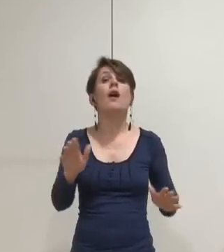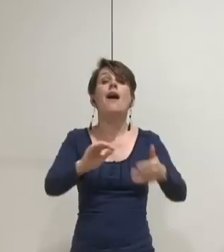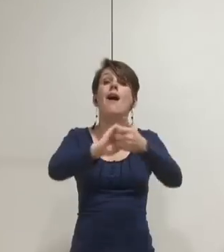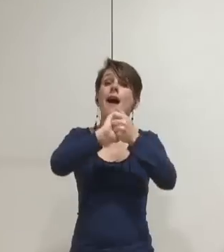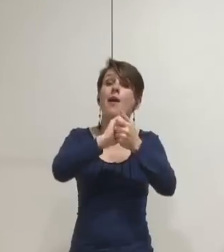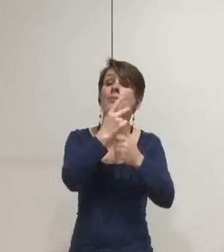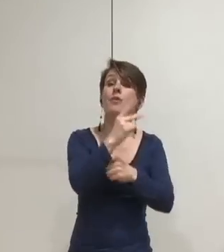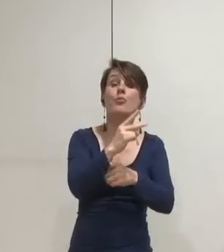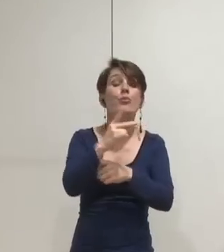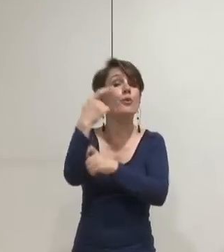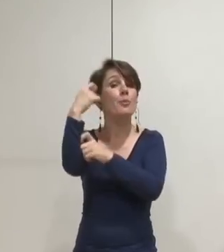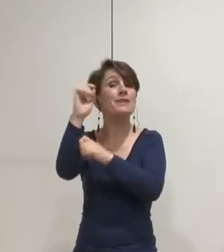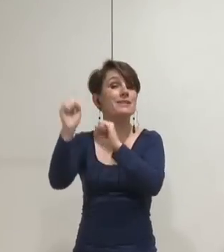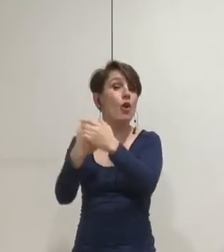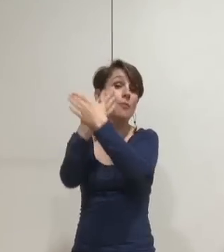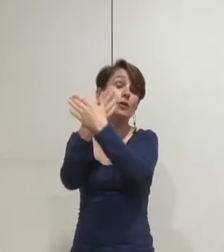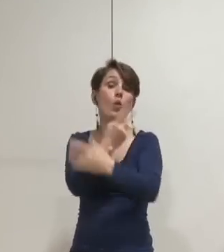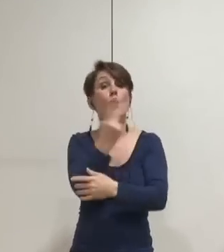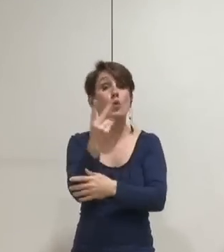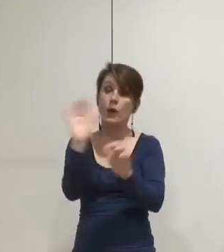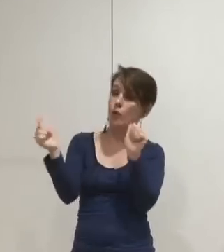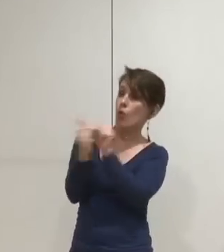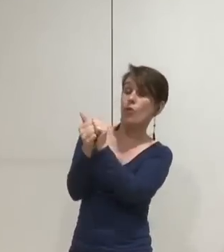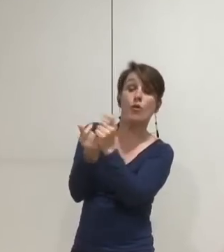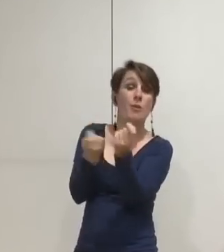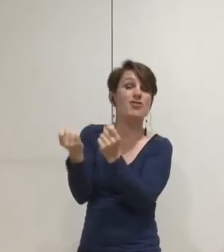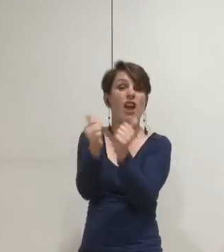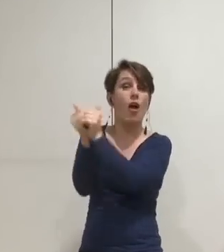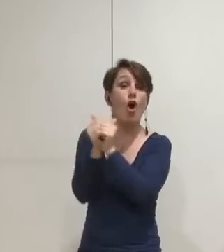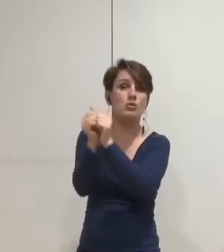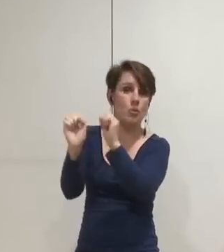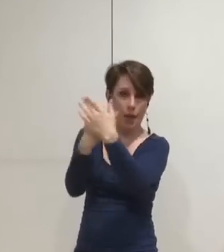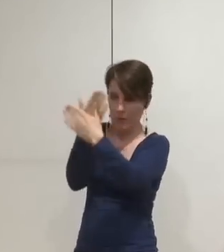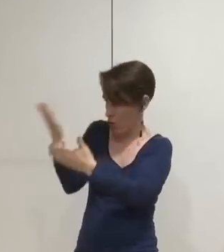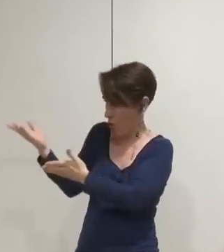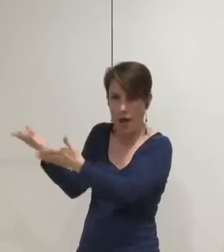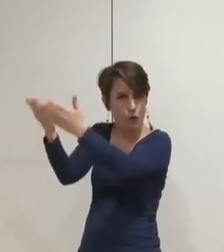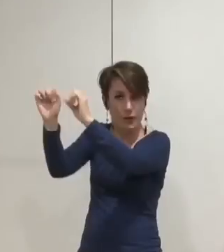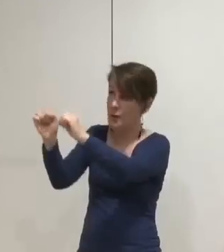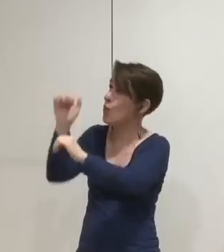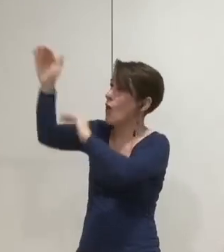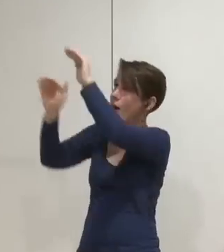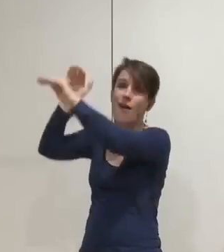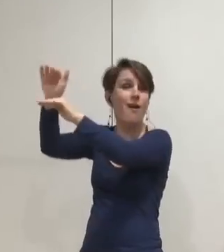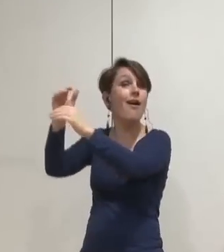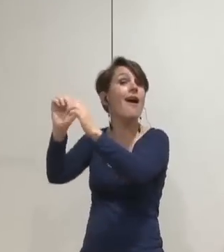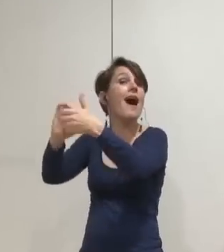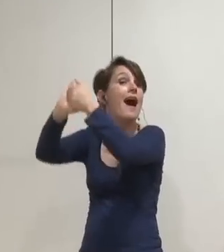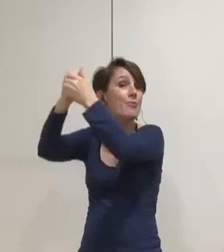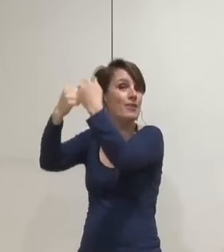est le président de la Métro avec lequel vous gouvernez ensemble la métropole qui l'interpelle lui-même ses amis du gouvernement pour